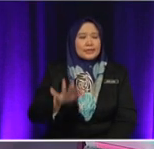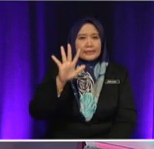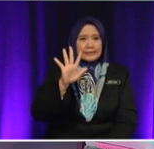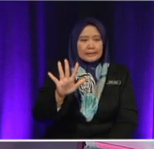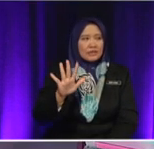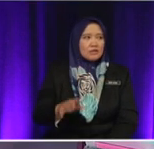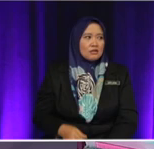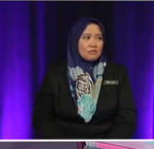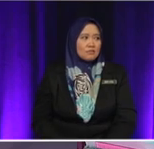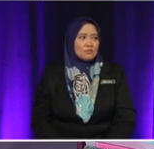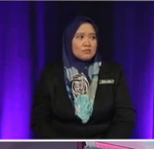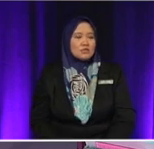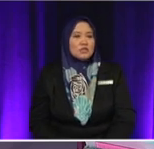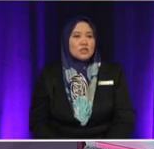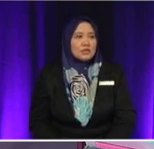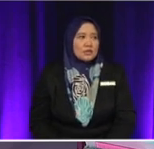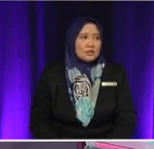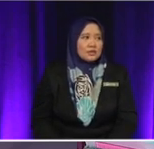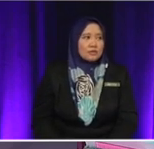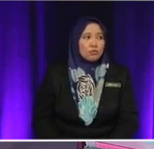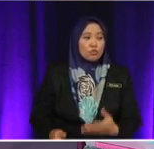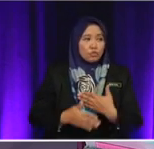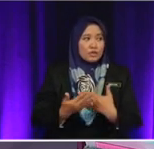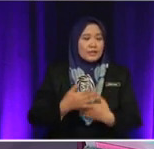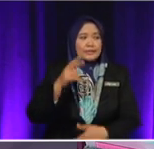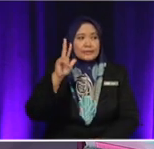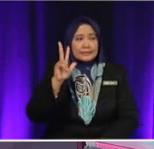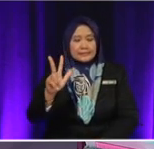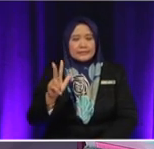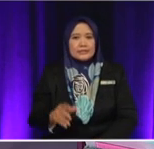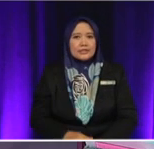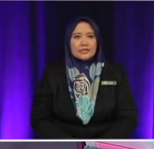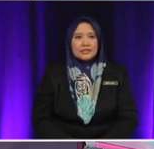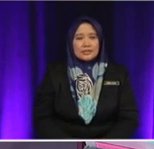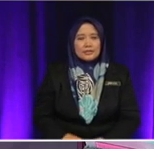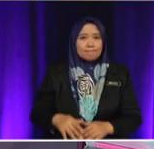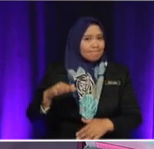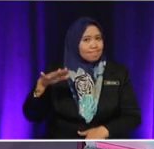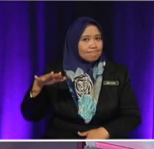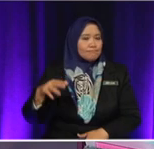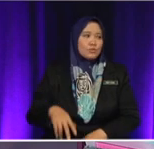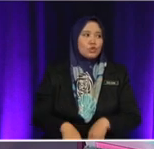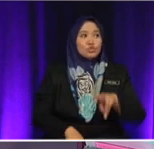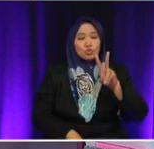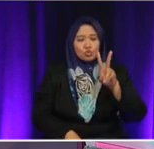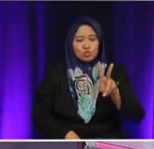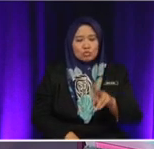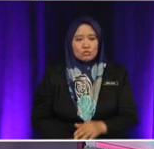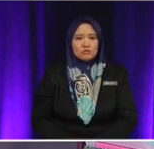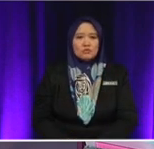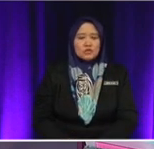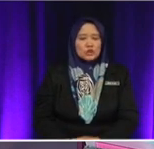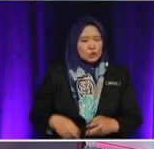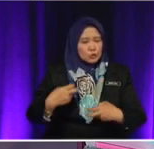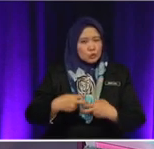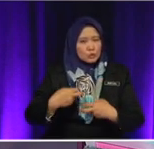adalah yang sukar ataupun yang tinggilah ke aras kesukarannya. Okey, kemudian kita lihat kepada tugas-tugas, kata-kata tugas